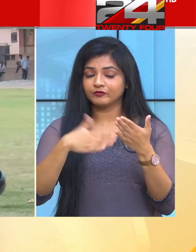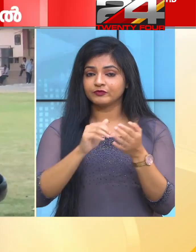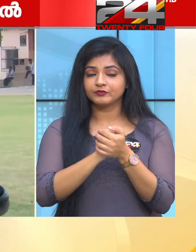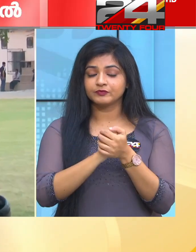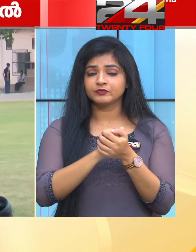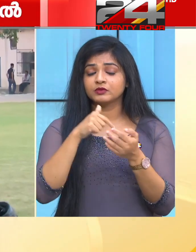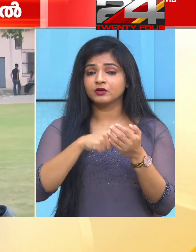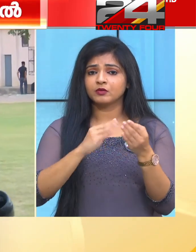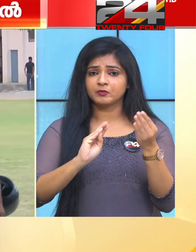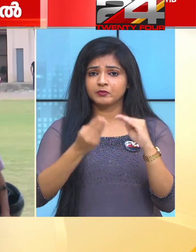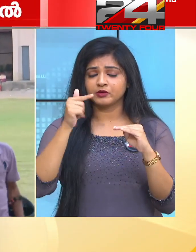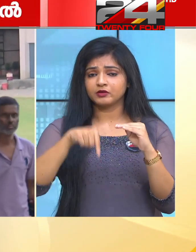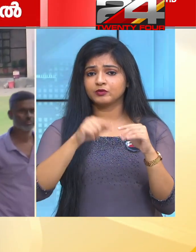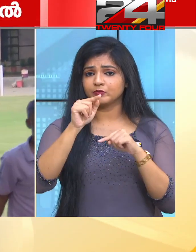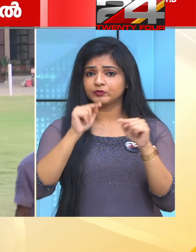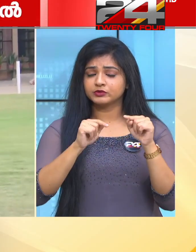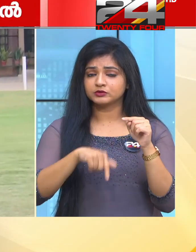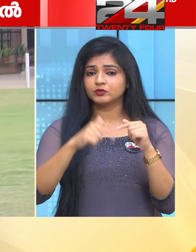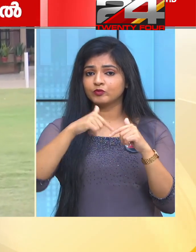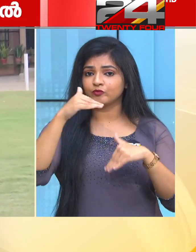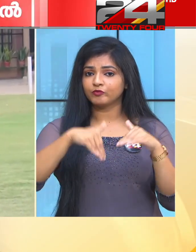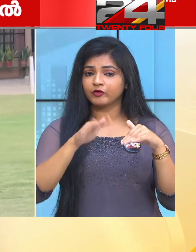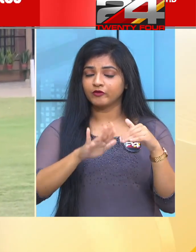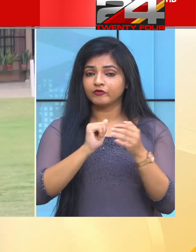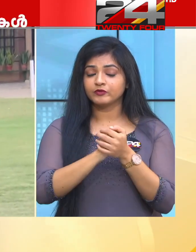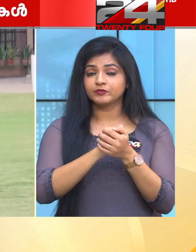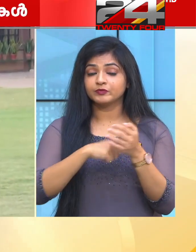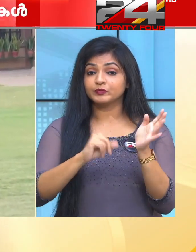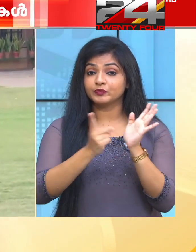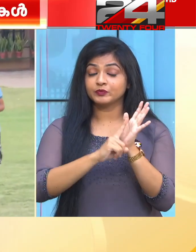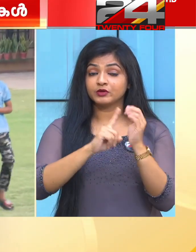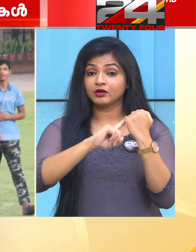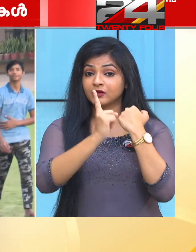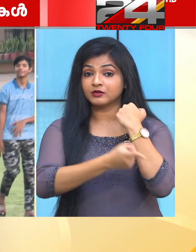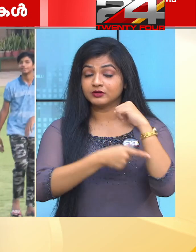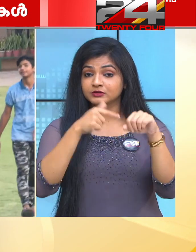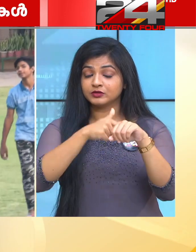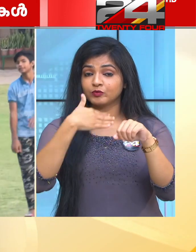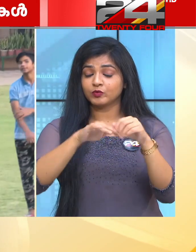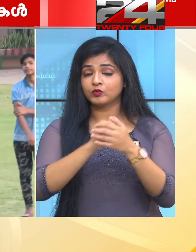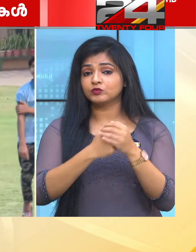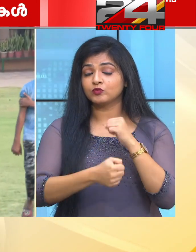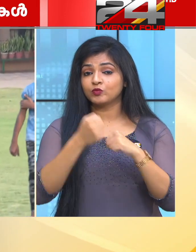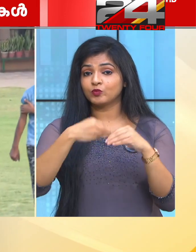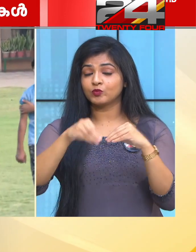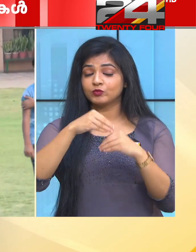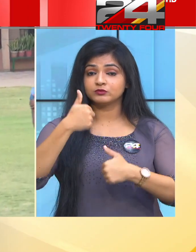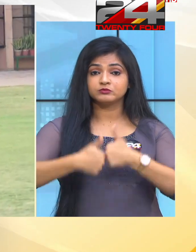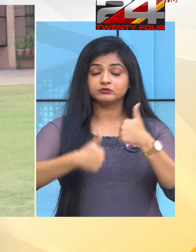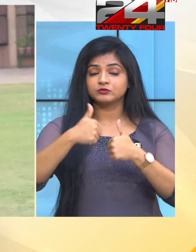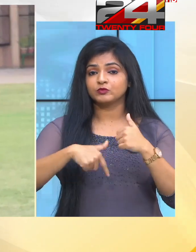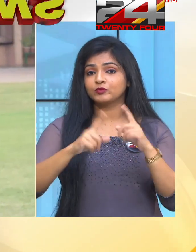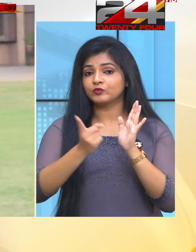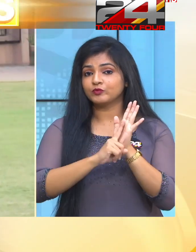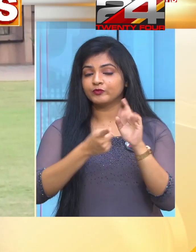മെച്ചപ്പെട്ട രീതിയിൽ തന്നെയാണ് പോളിംഗ് ഈ ഘട്ടത്തിലും പുരോഗമിക്കുന്നത്. കാരണം ഈ പ്രചരണത്തിന്റെയൊക്കെ അവസാന നാളുകളിൽ വാശിയേറിയ പ്രചരണമാണ് ഹരിയാനയിൽ